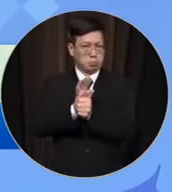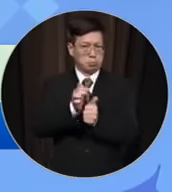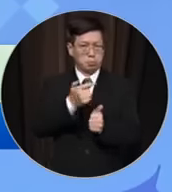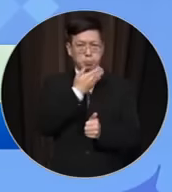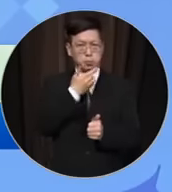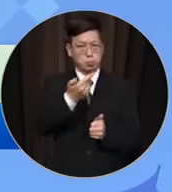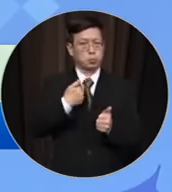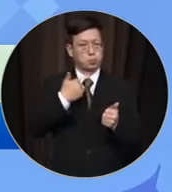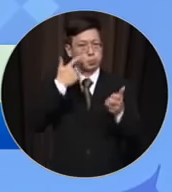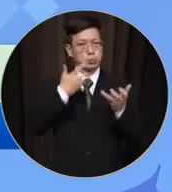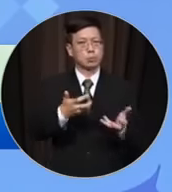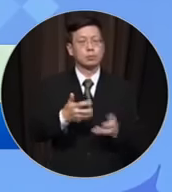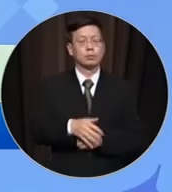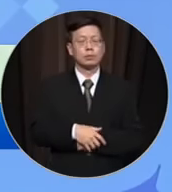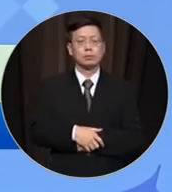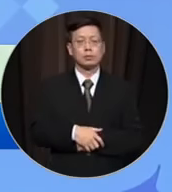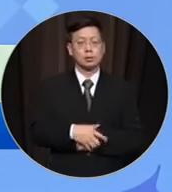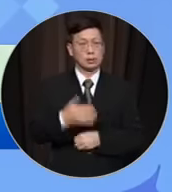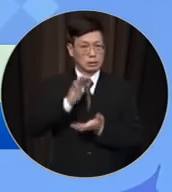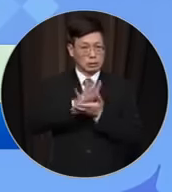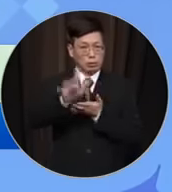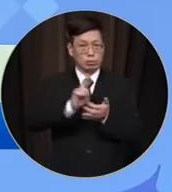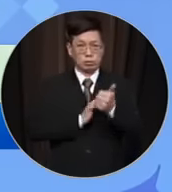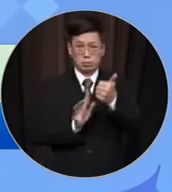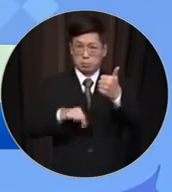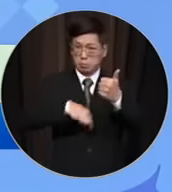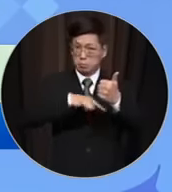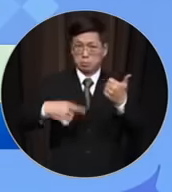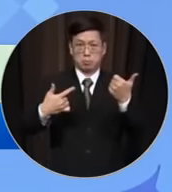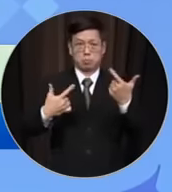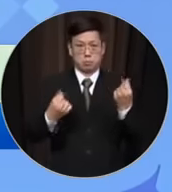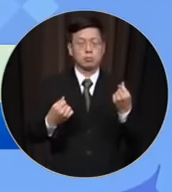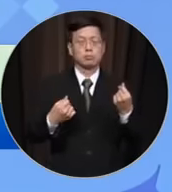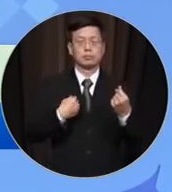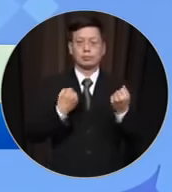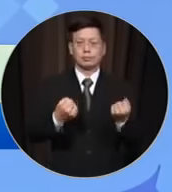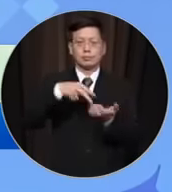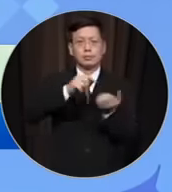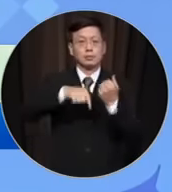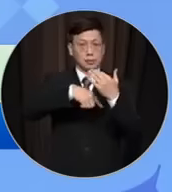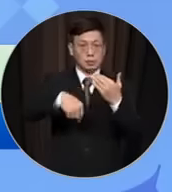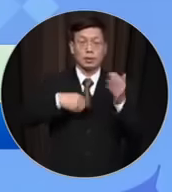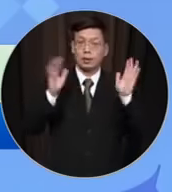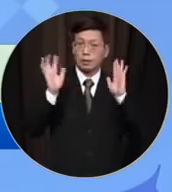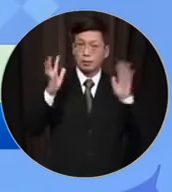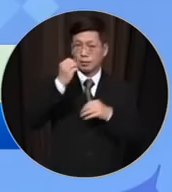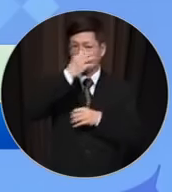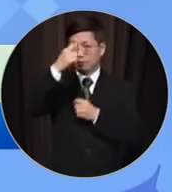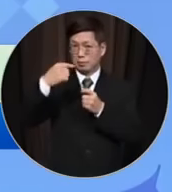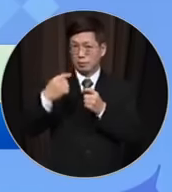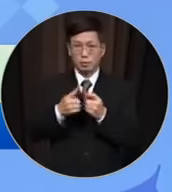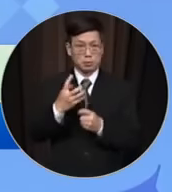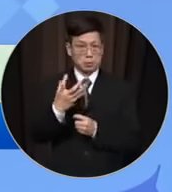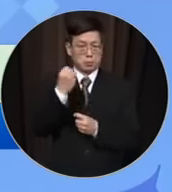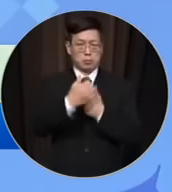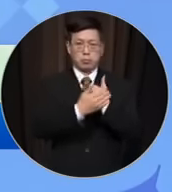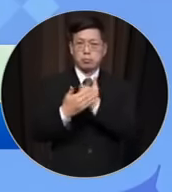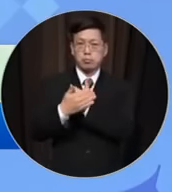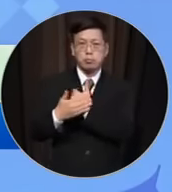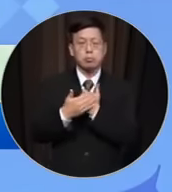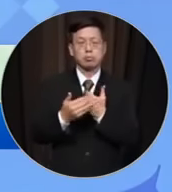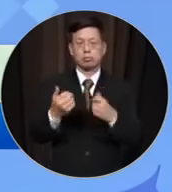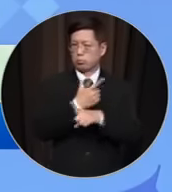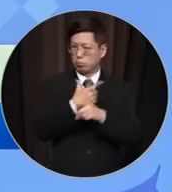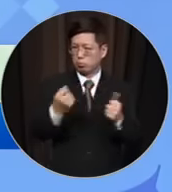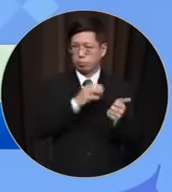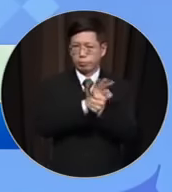这一些委员。未来我们团队一定会在立法院对于儿童青年权利的保障 提供最